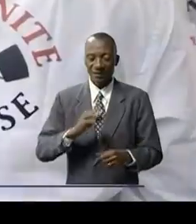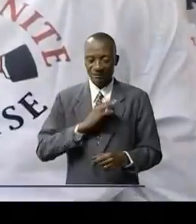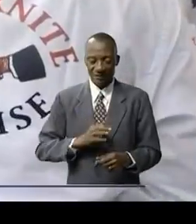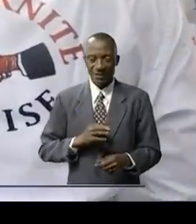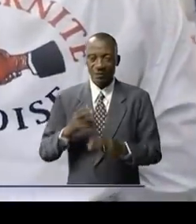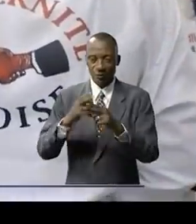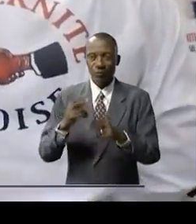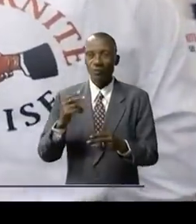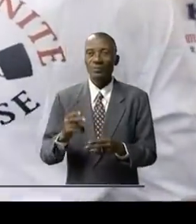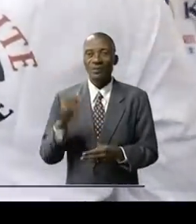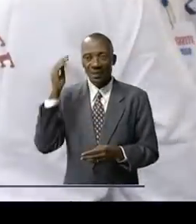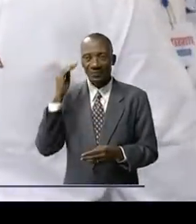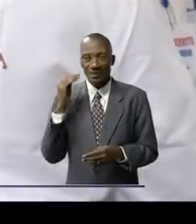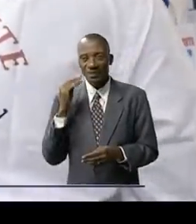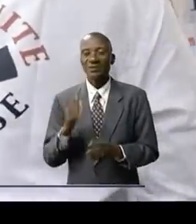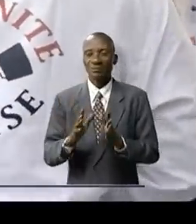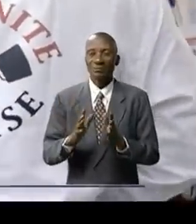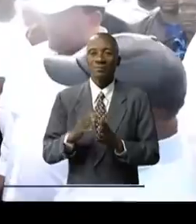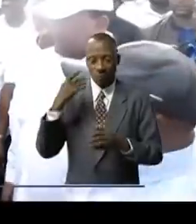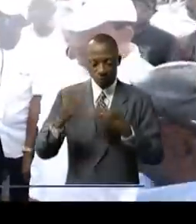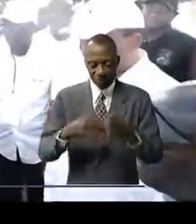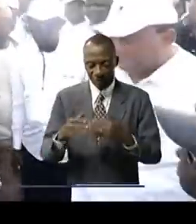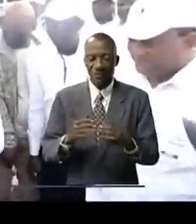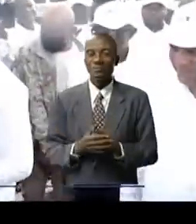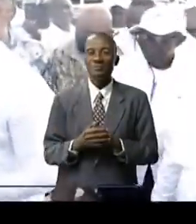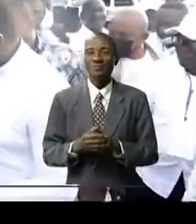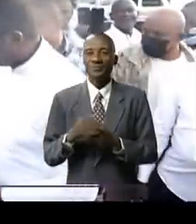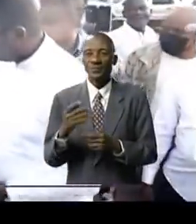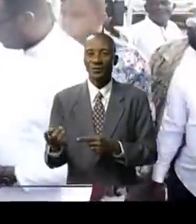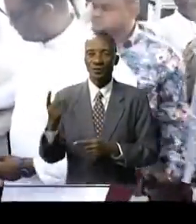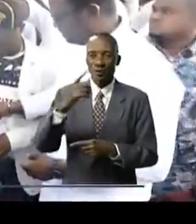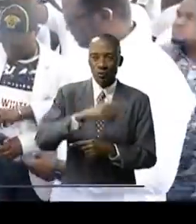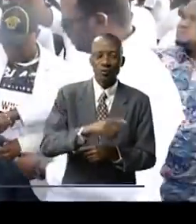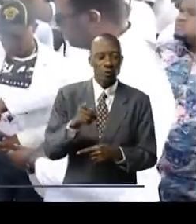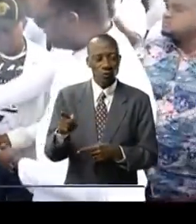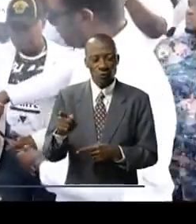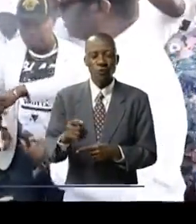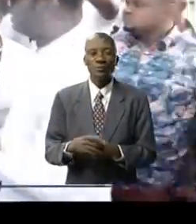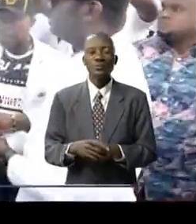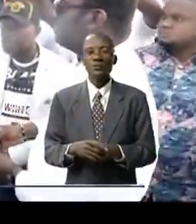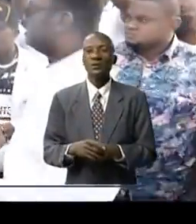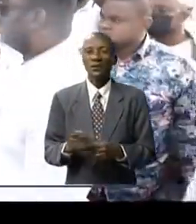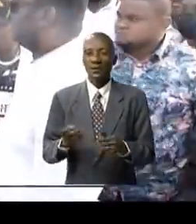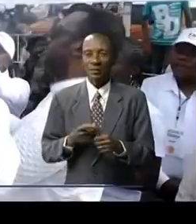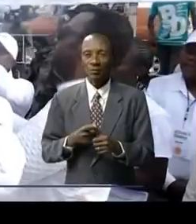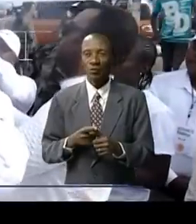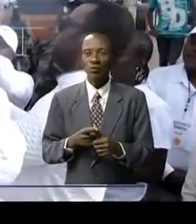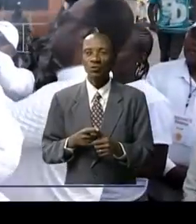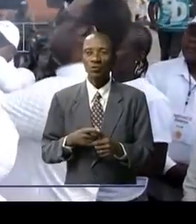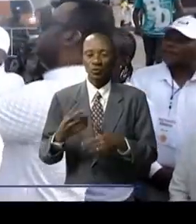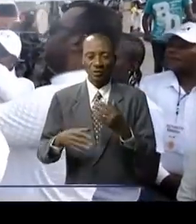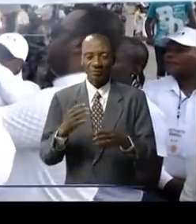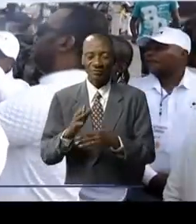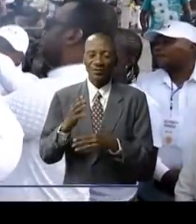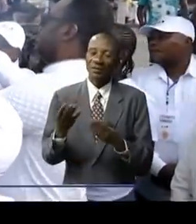Tshilombo, et la fraternité quinoise. Cette journée a été sanctionnée par deux temps forts. Bien avant la soirée, le VPM Liaou